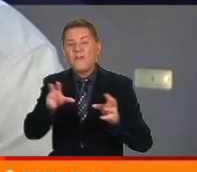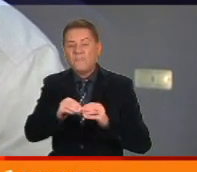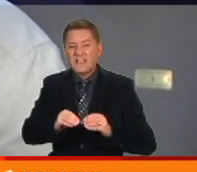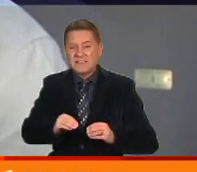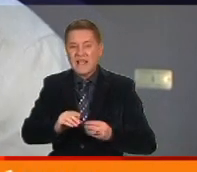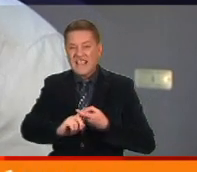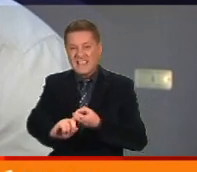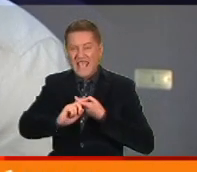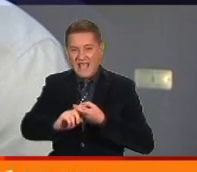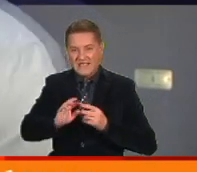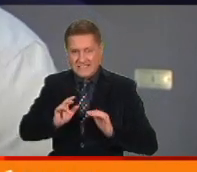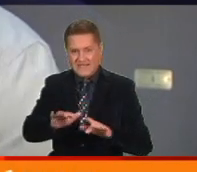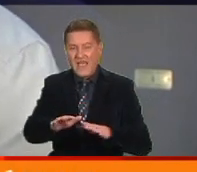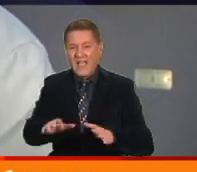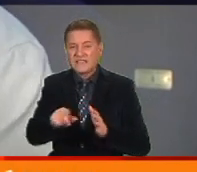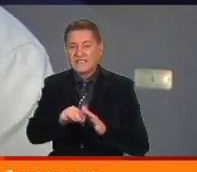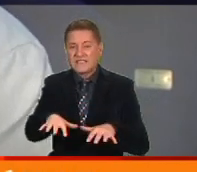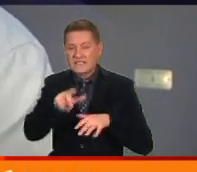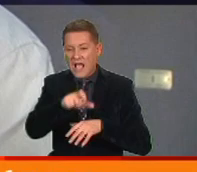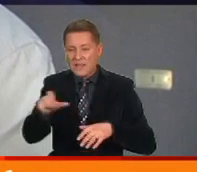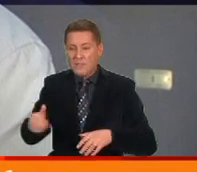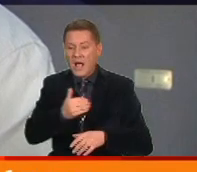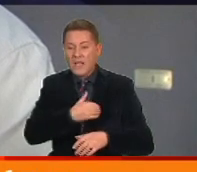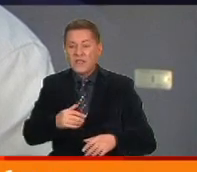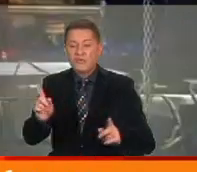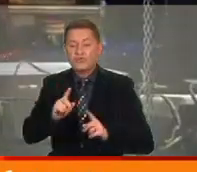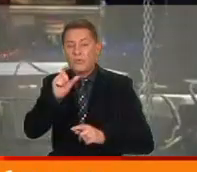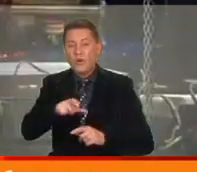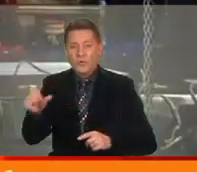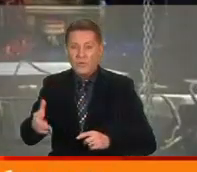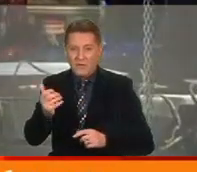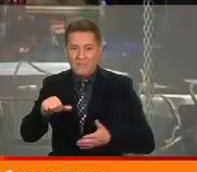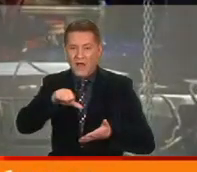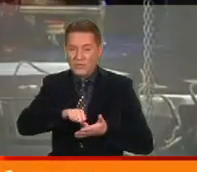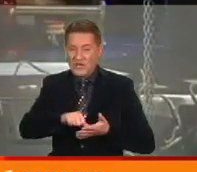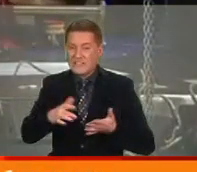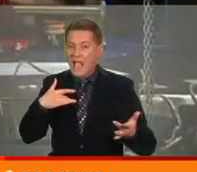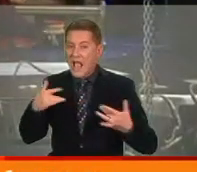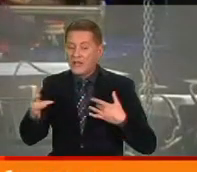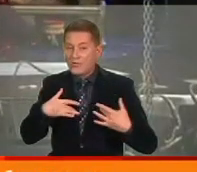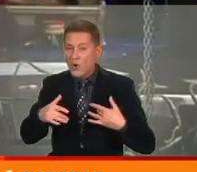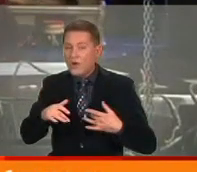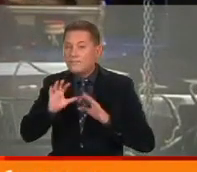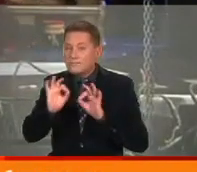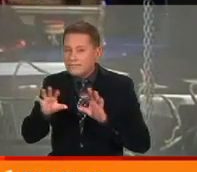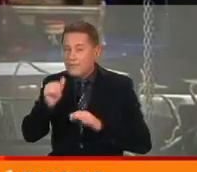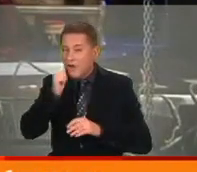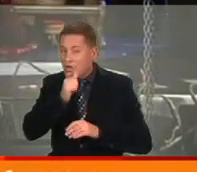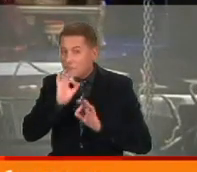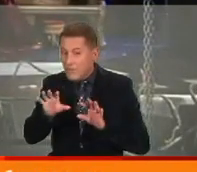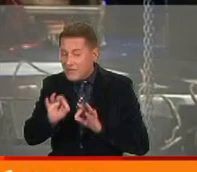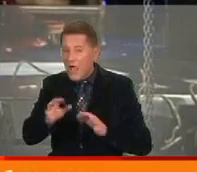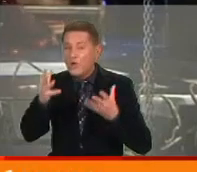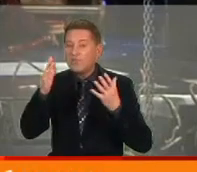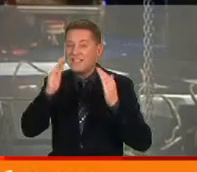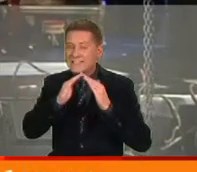да, ми хочемо, щоб люди були зв'язані з дійством на сцені відбуваючим. Актори привідкривають завісу та розповідають, «Дім таємничих